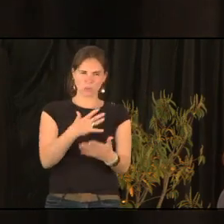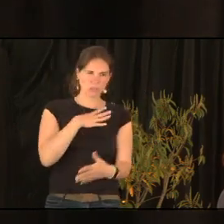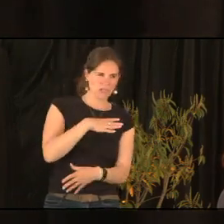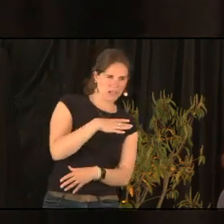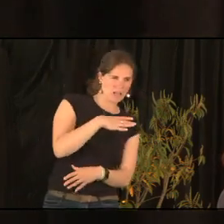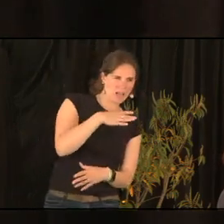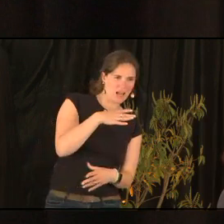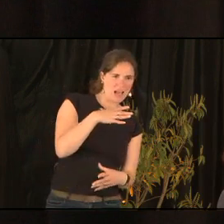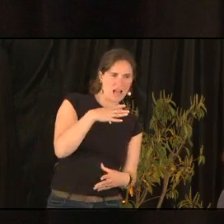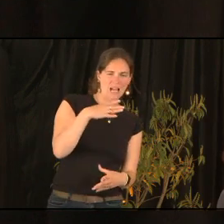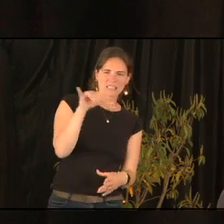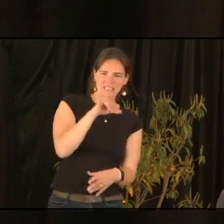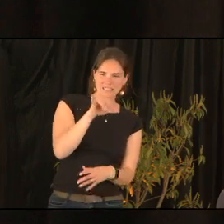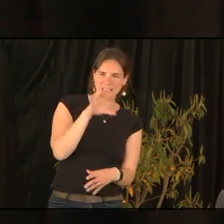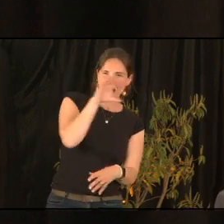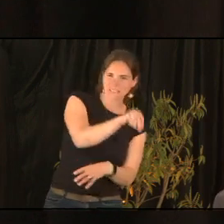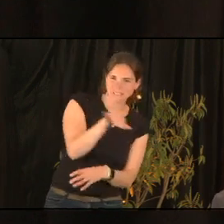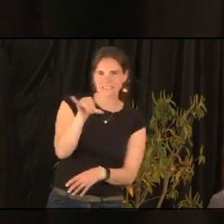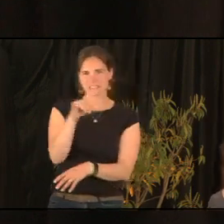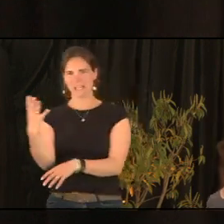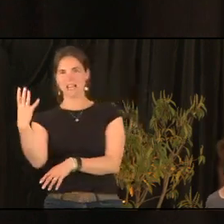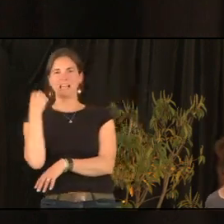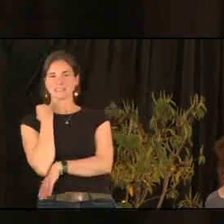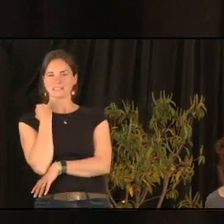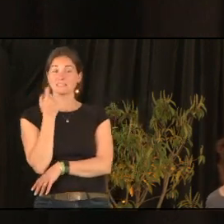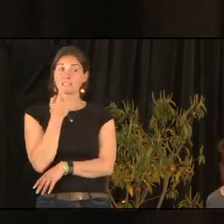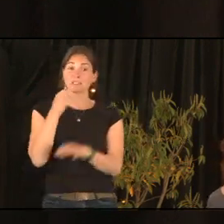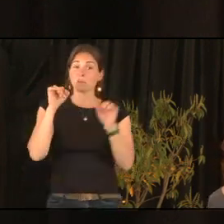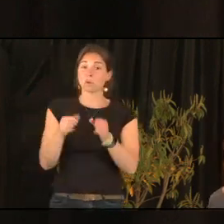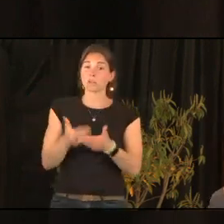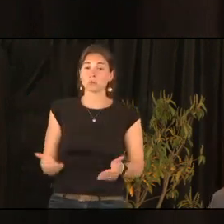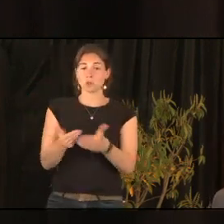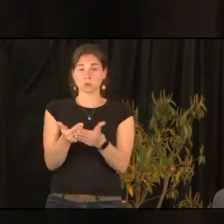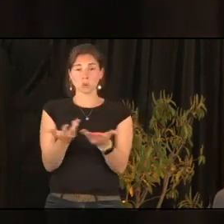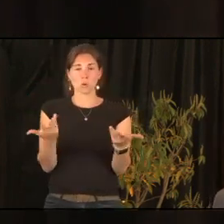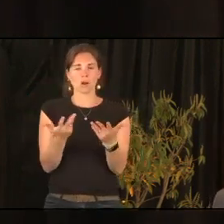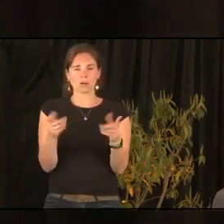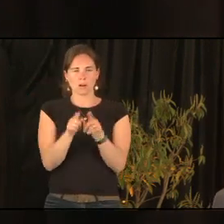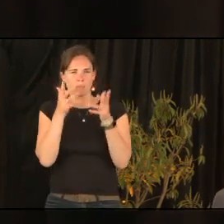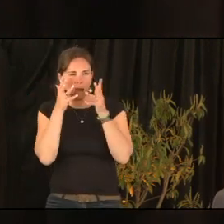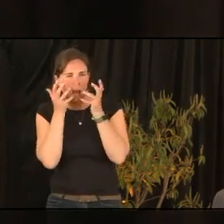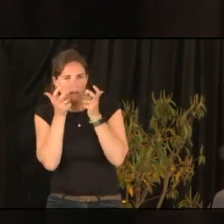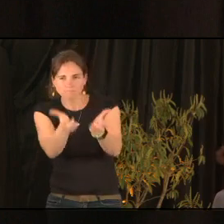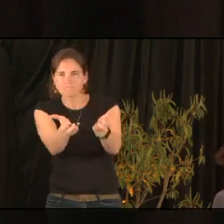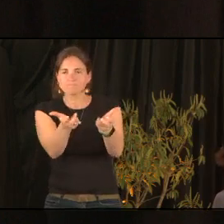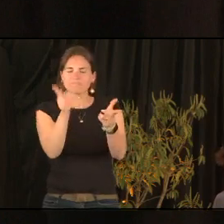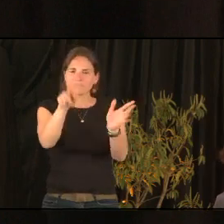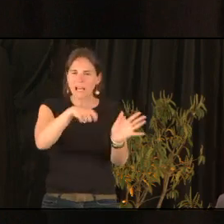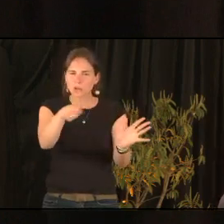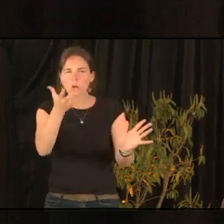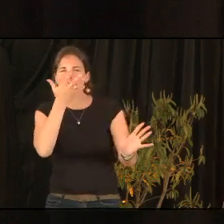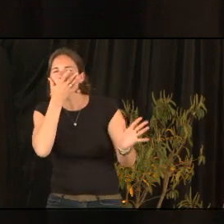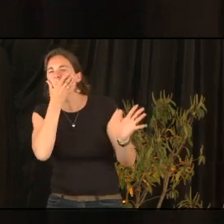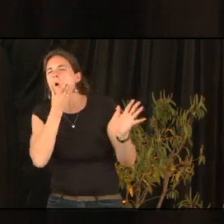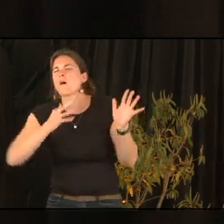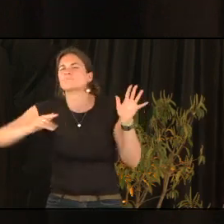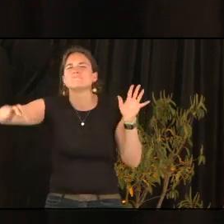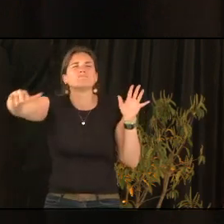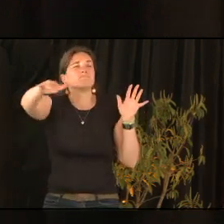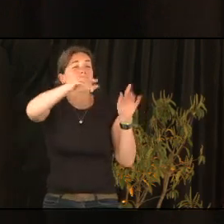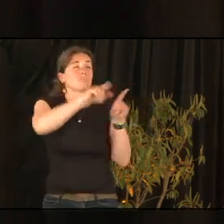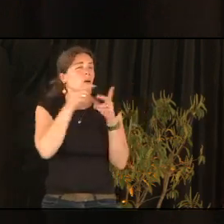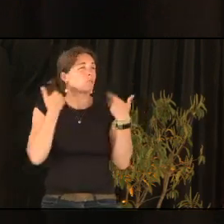qui est prédateur. Et donc, parce qu'on peut être soit dans un rapport uniquement de fascination, voilà, cette nature est sublime, nous dépasse, nous